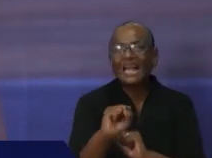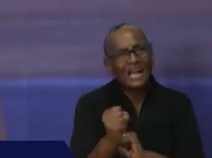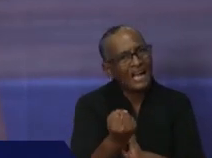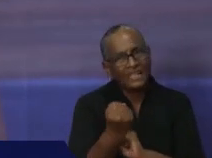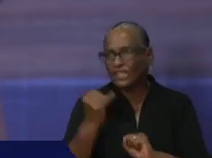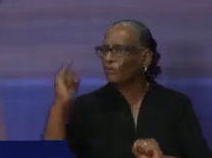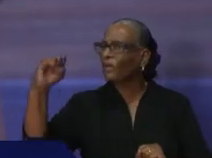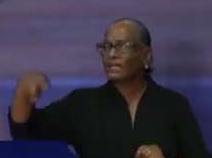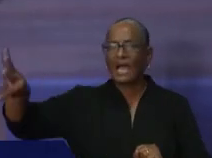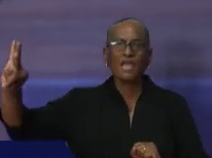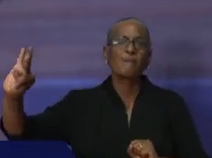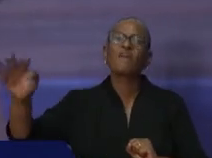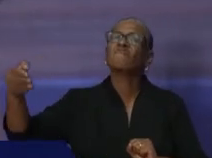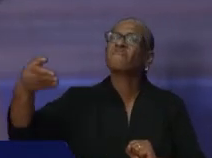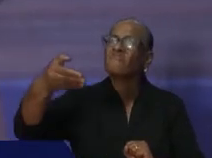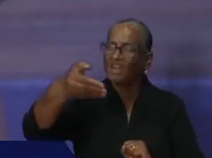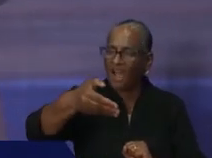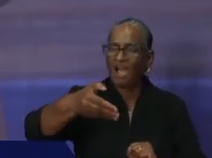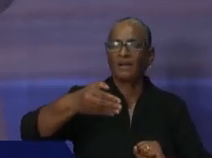aksi.